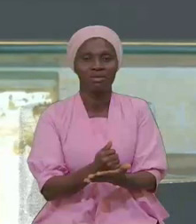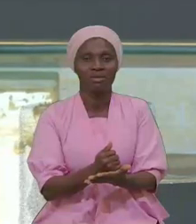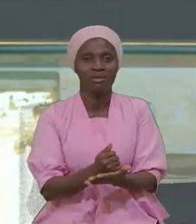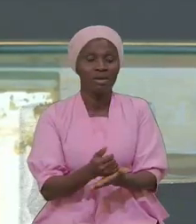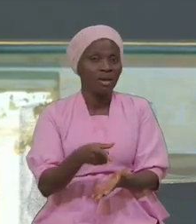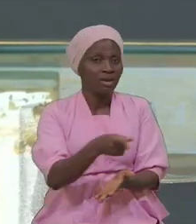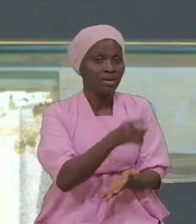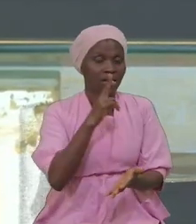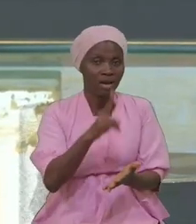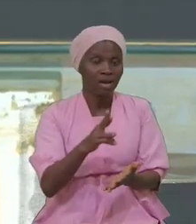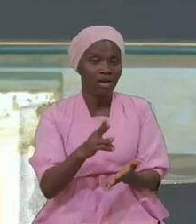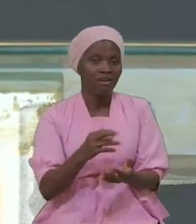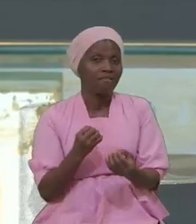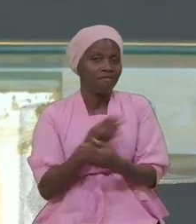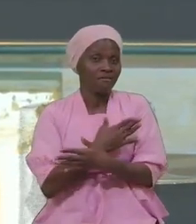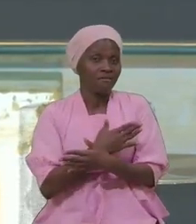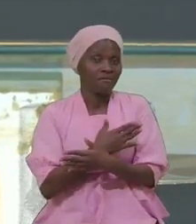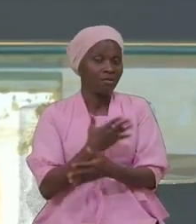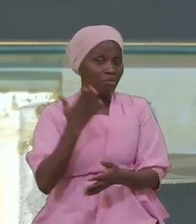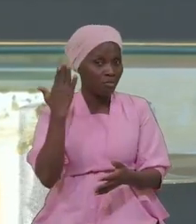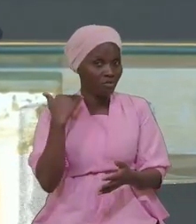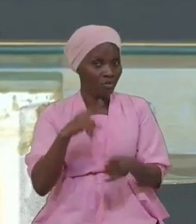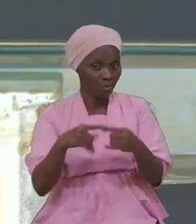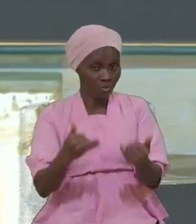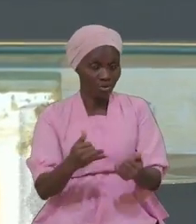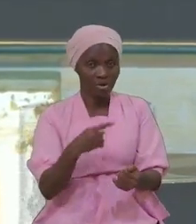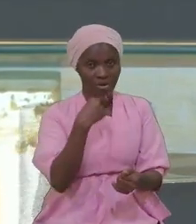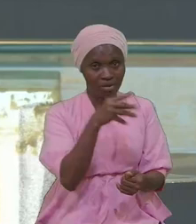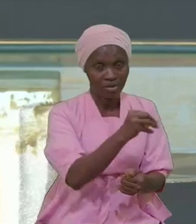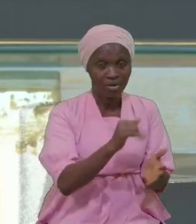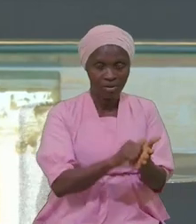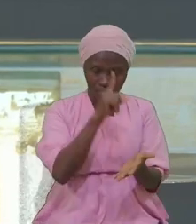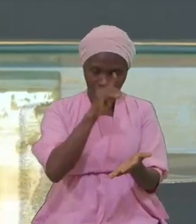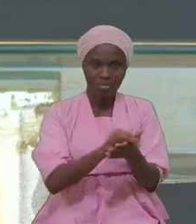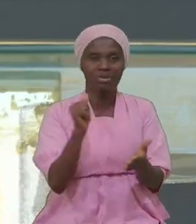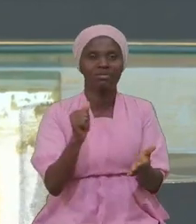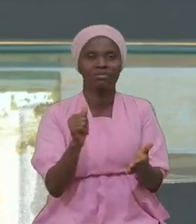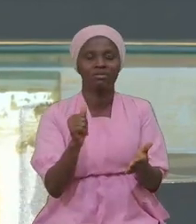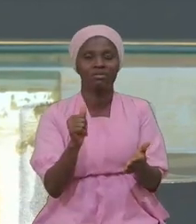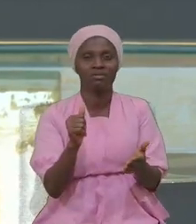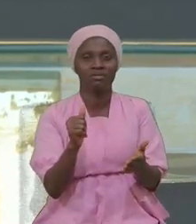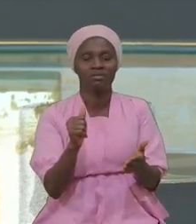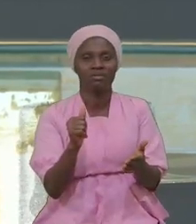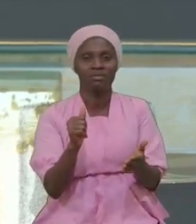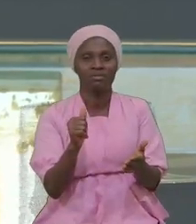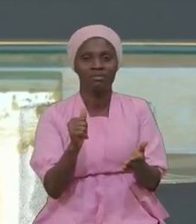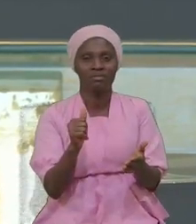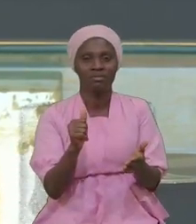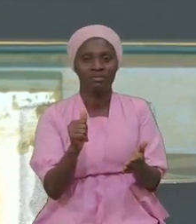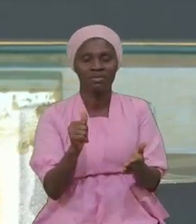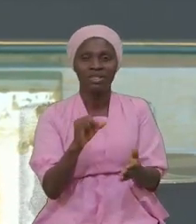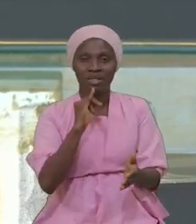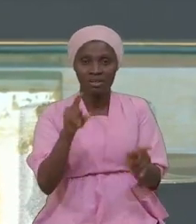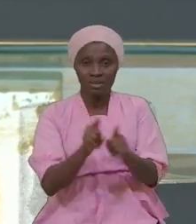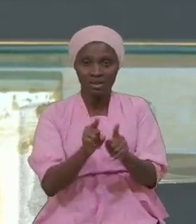épouvantés, ils étaient peureux. Maintenant, l'ordre leur est donné de croire. Quelle doit être la réponse à